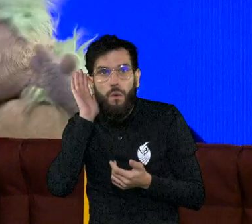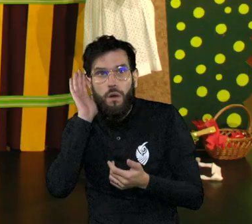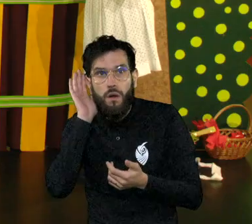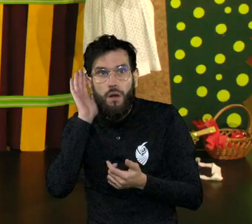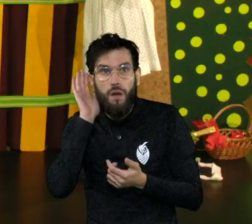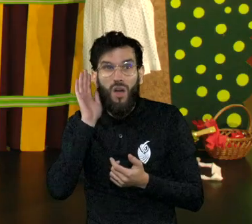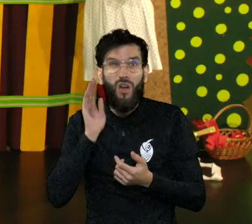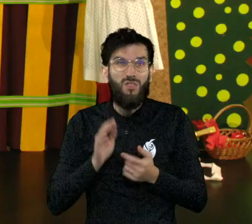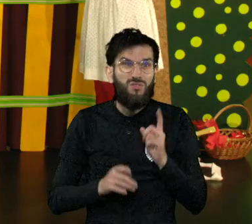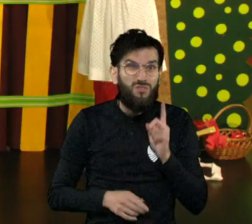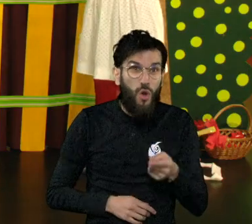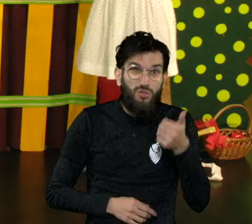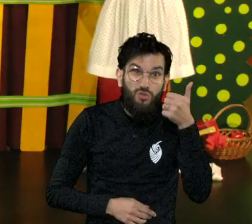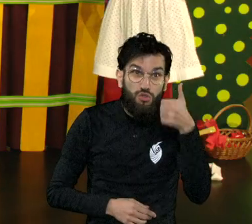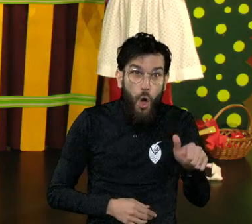Čože, 100?